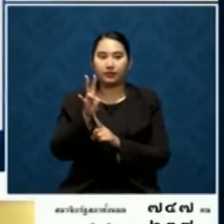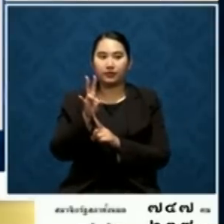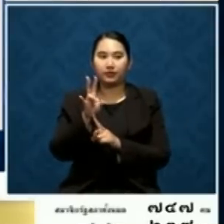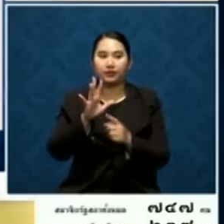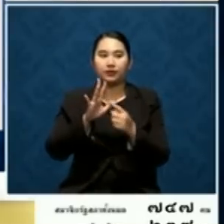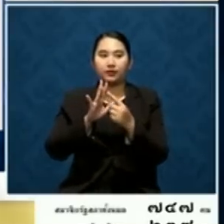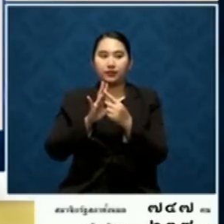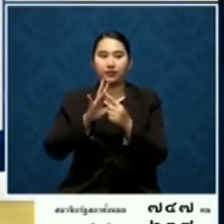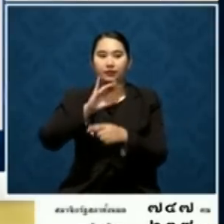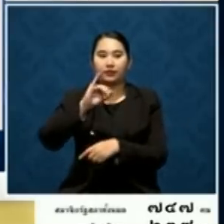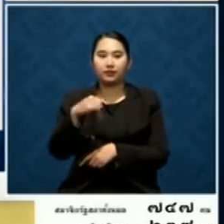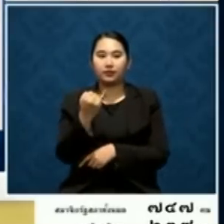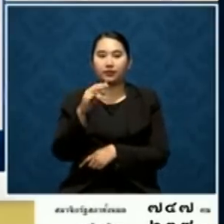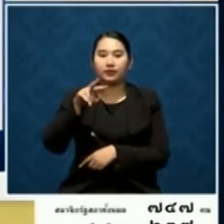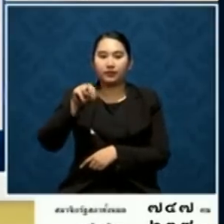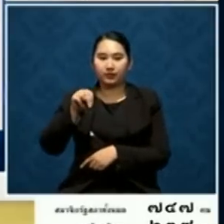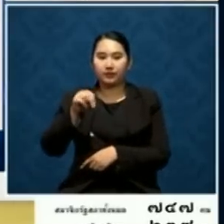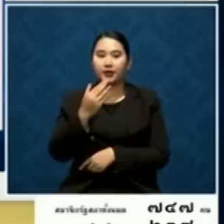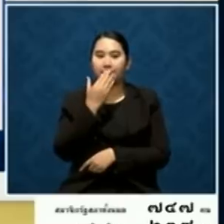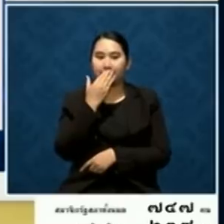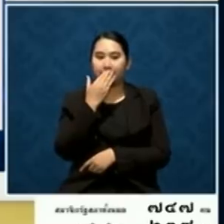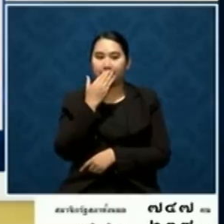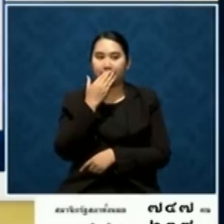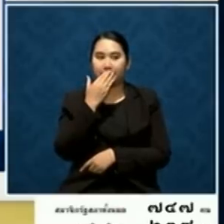นนำชัยสิริ งดออกเสียงครับ